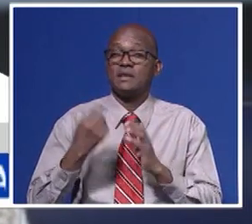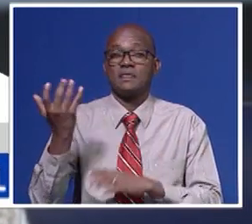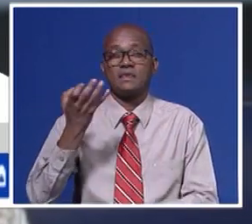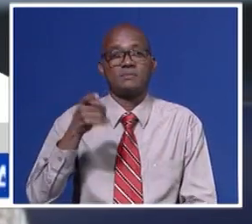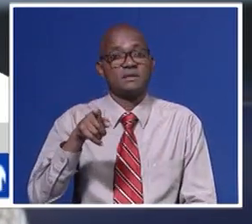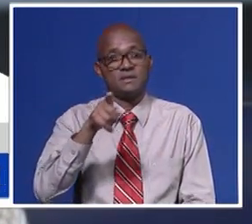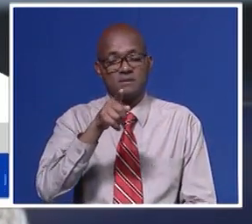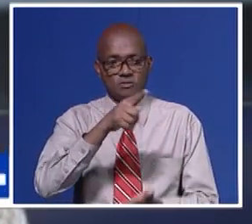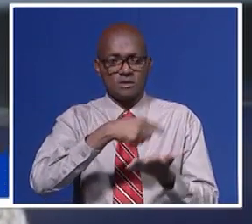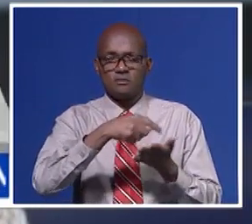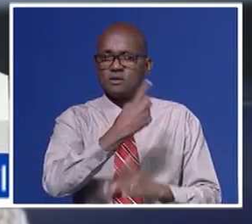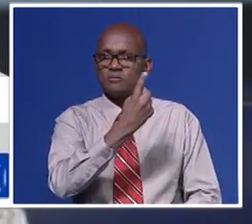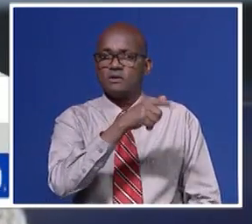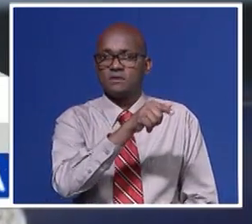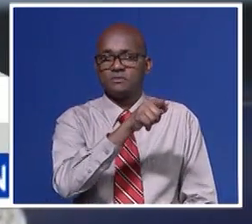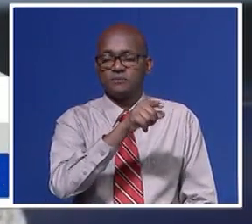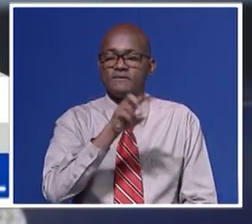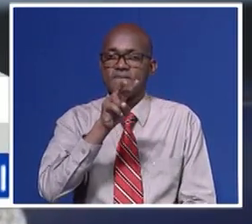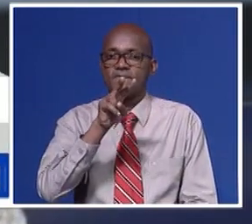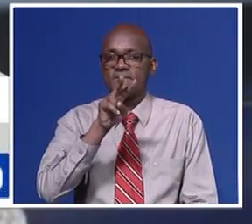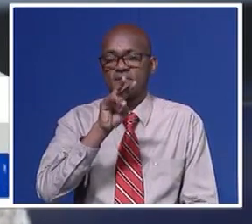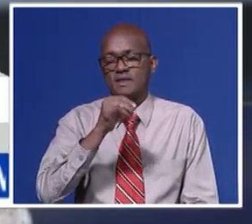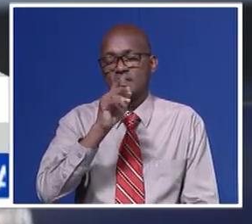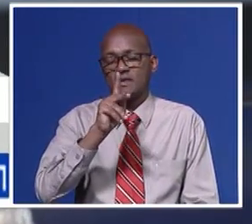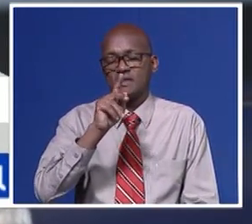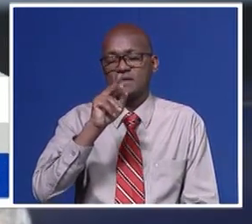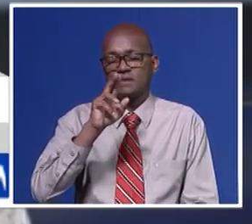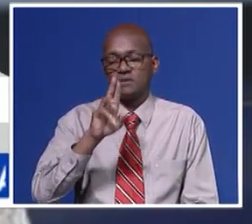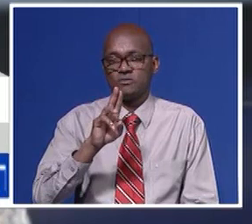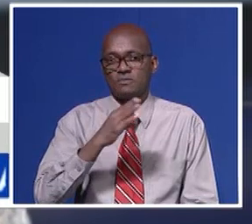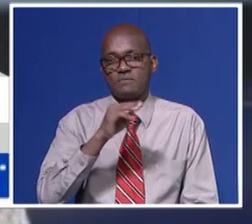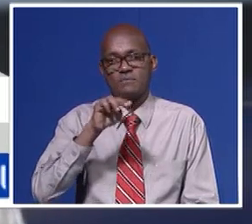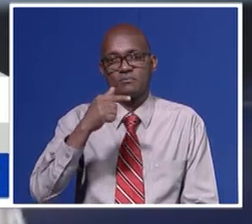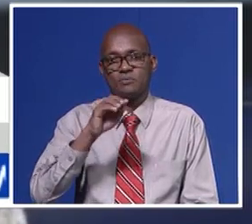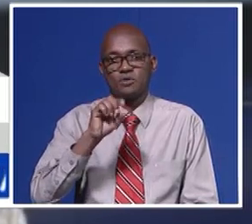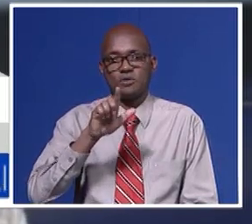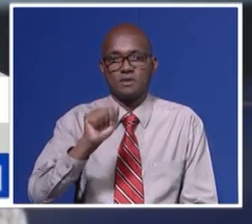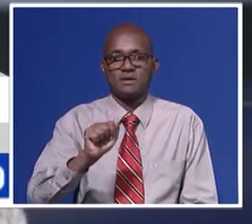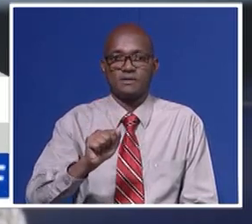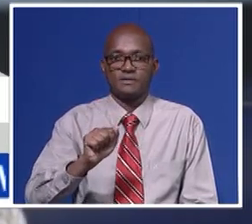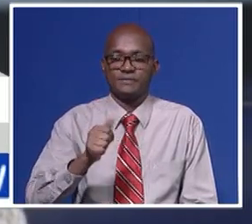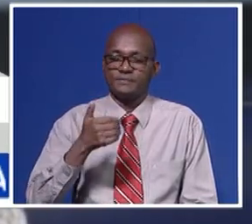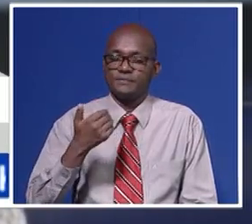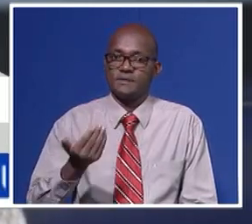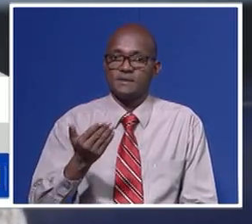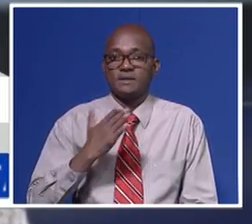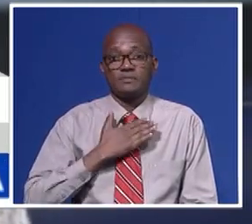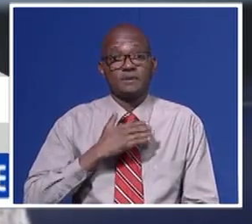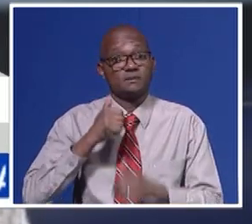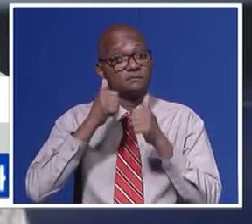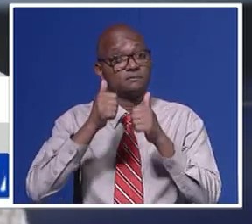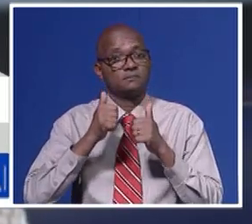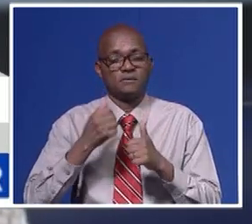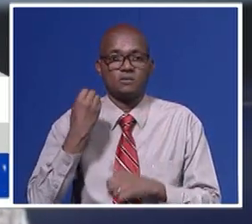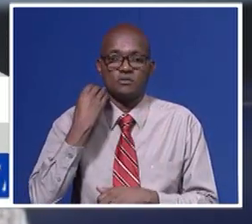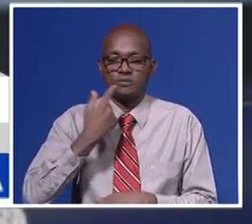tuna kituo cha pili cha JKU Mtoni. Kwa taarifa hii pia napenda kuwajulisha kwamba